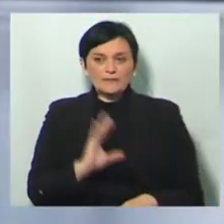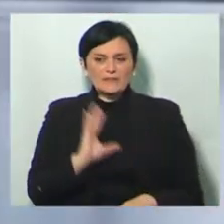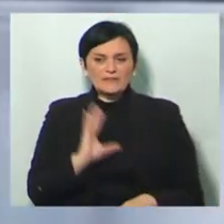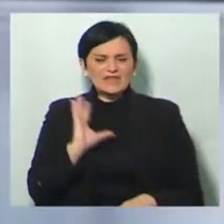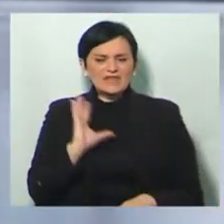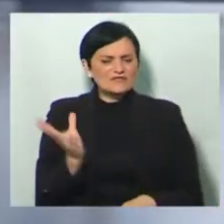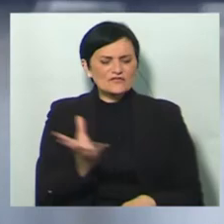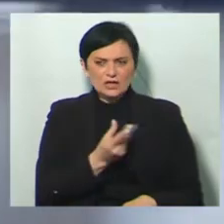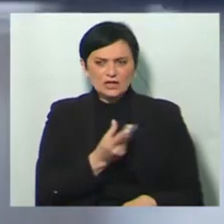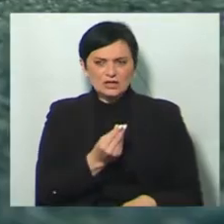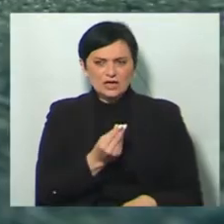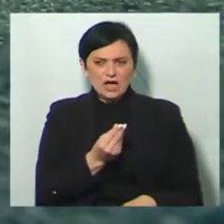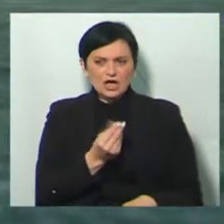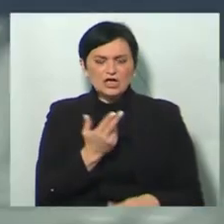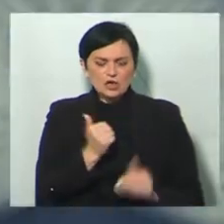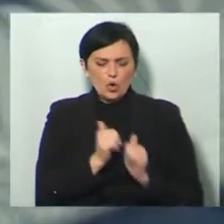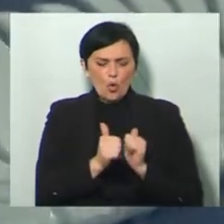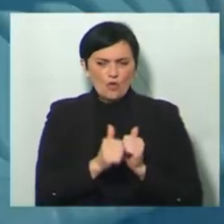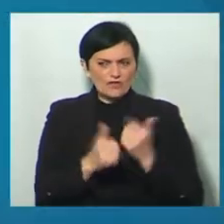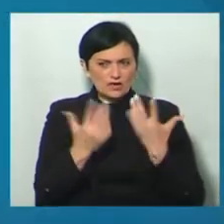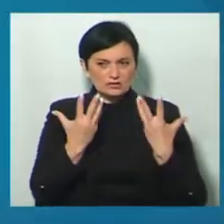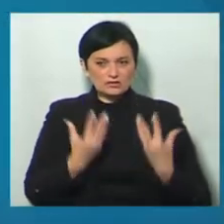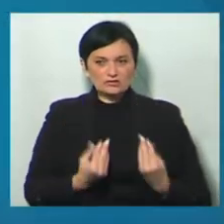Ყველგან და ყოველდღე.